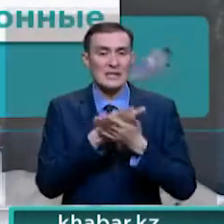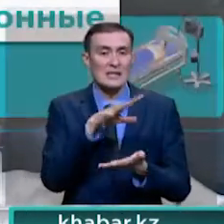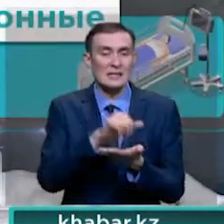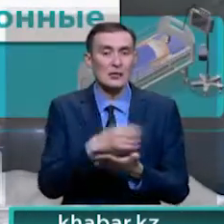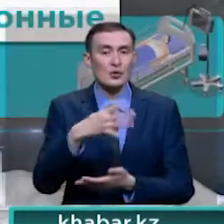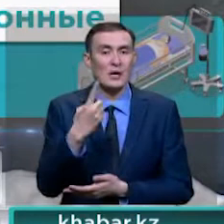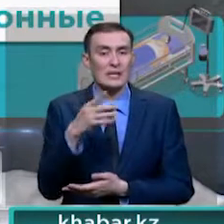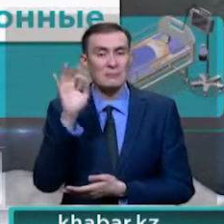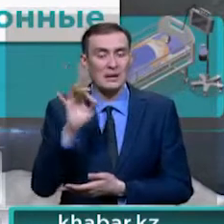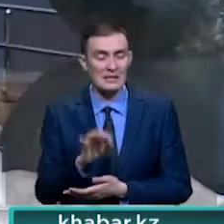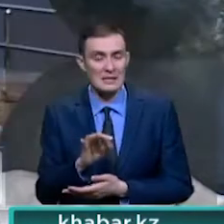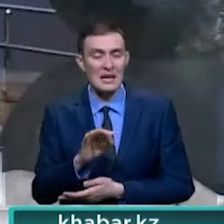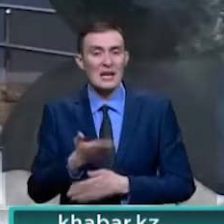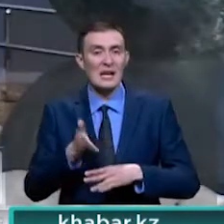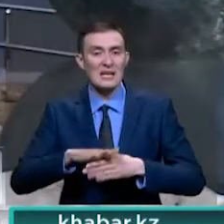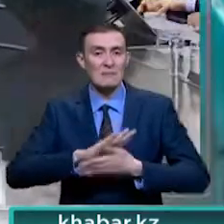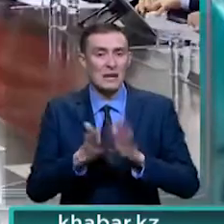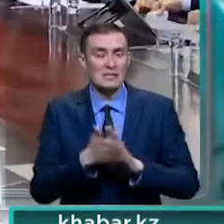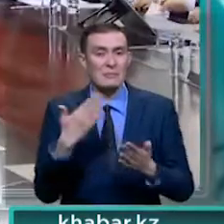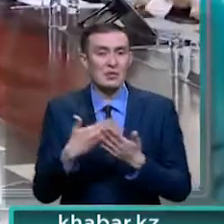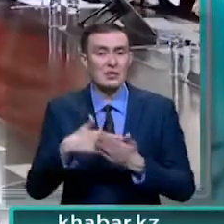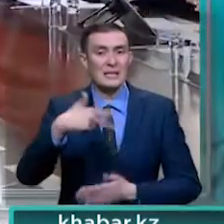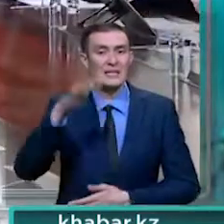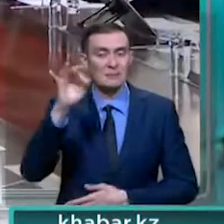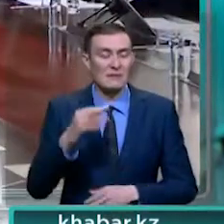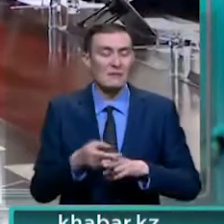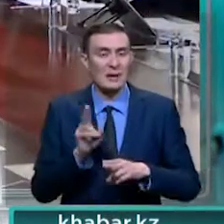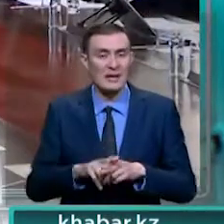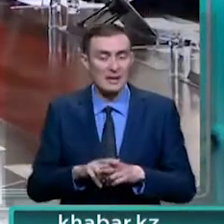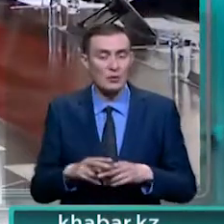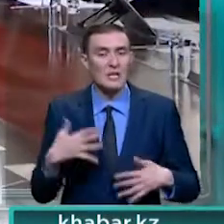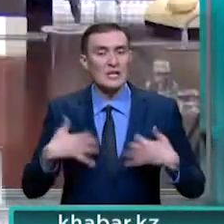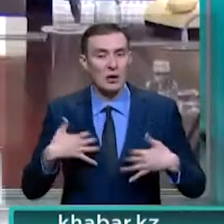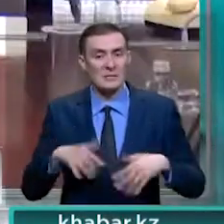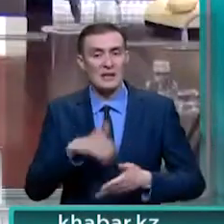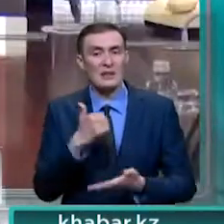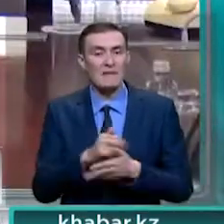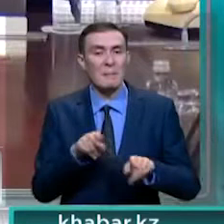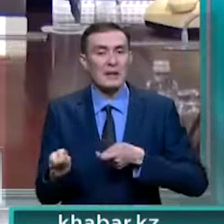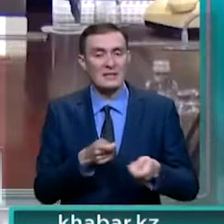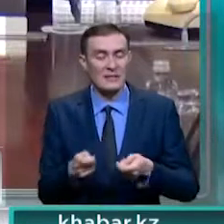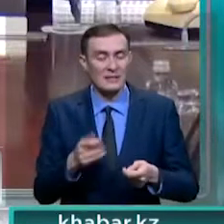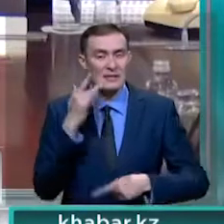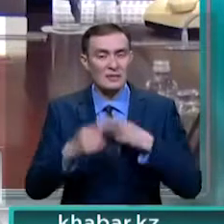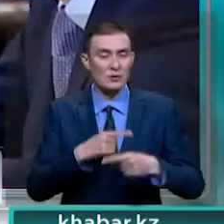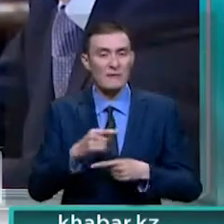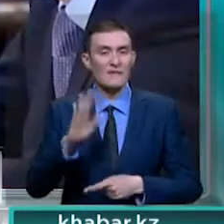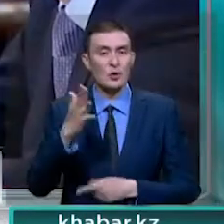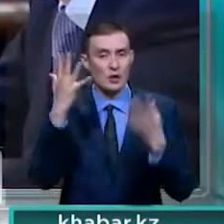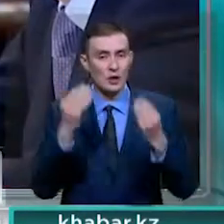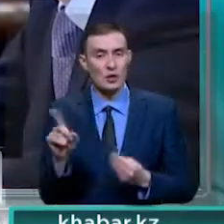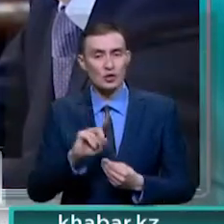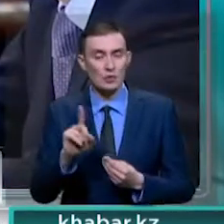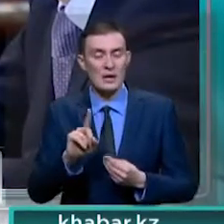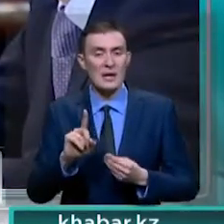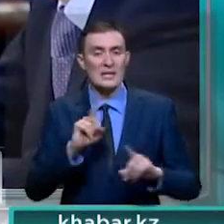на 41%, реанимации почти на треть. Потому и не ждет глава правительства традиционного вторника, чтобы